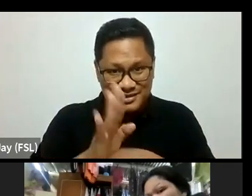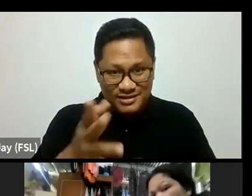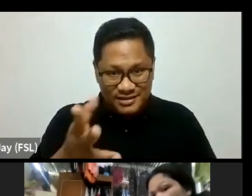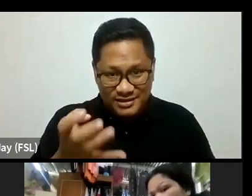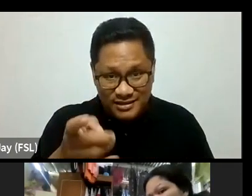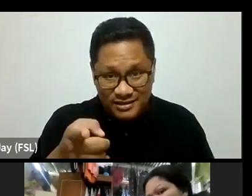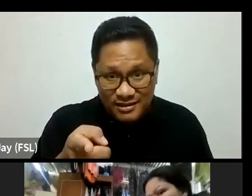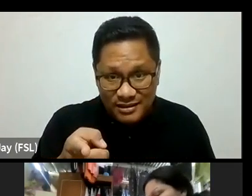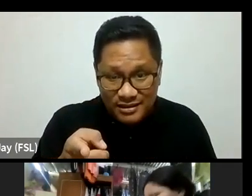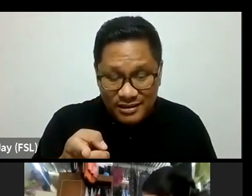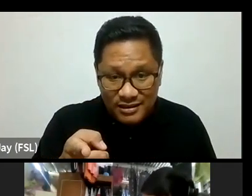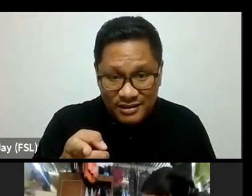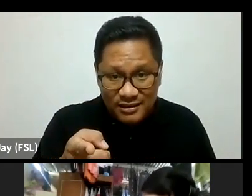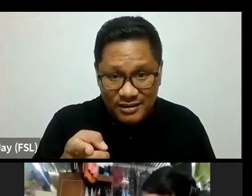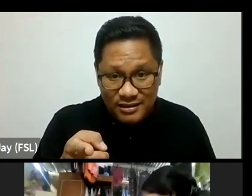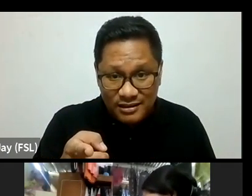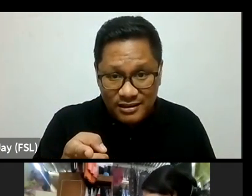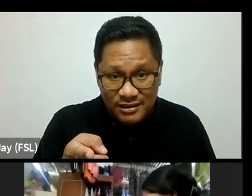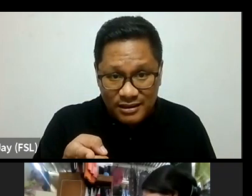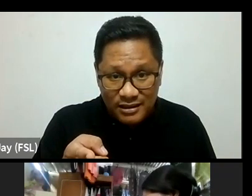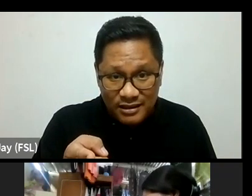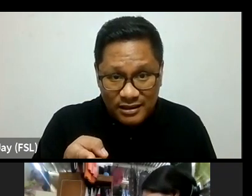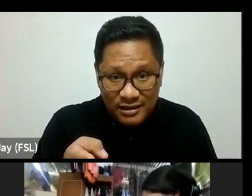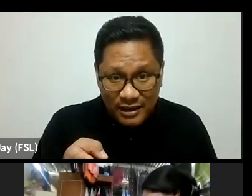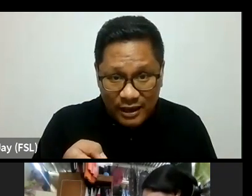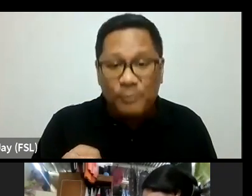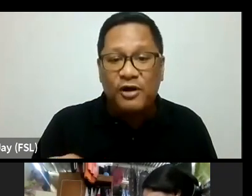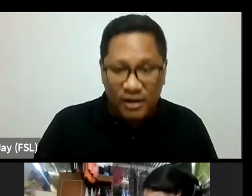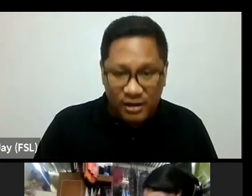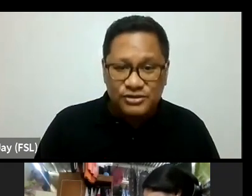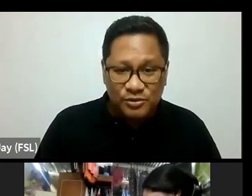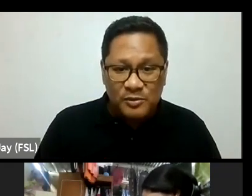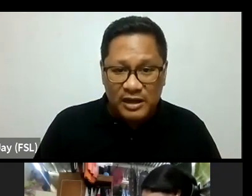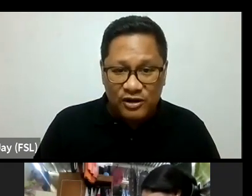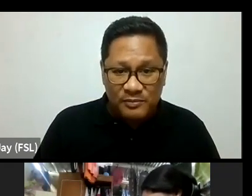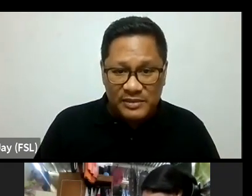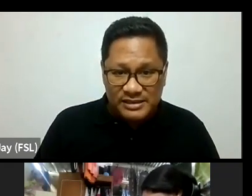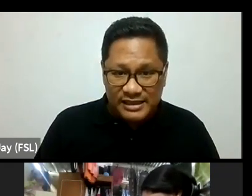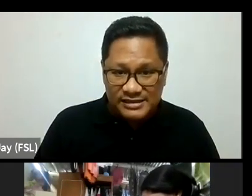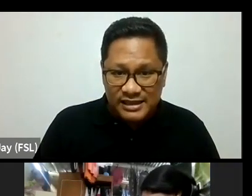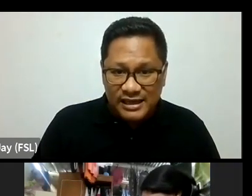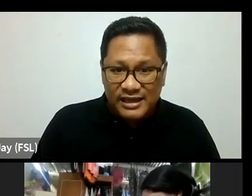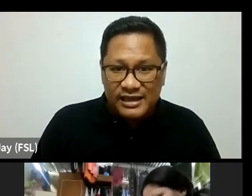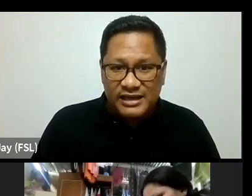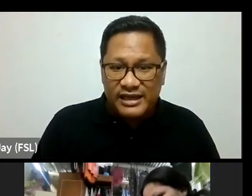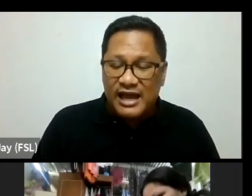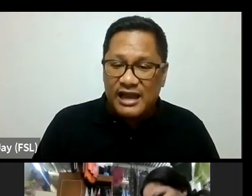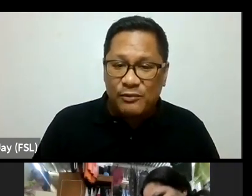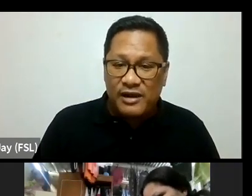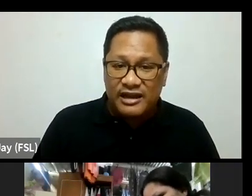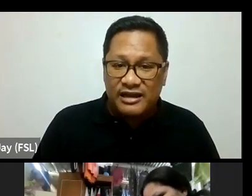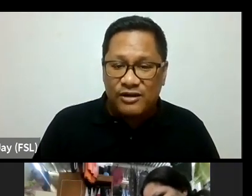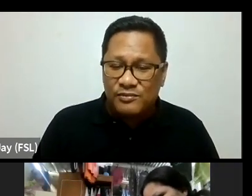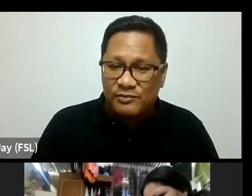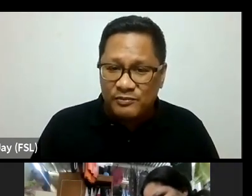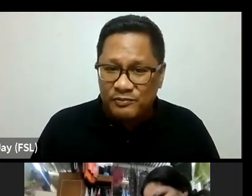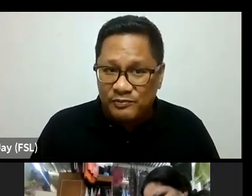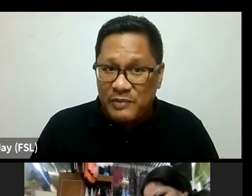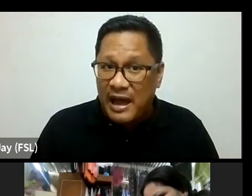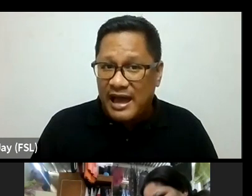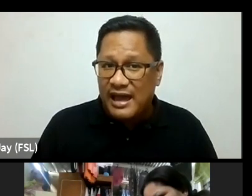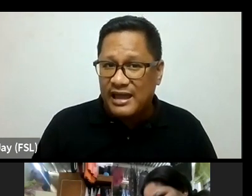Nag-freeze si Jeneline. Oo nga. Ayan. Opo. Gusto po magkaroon ng business. Kasi kaya at, lang wala rin